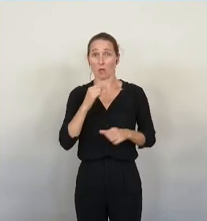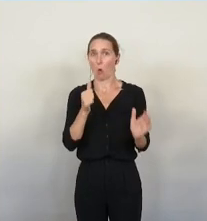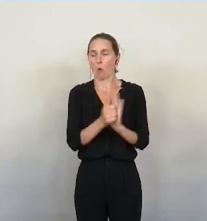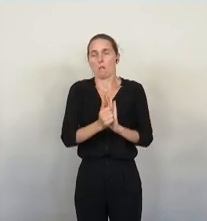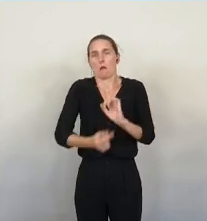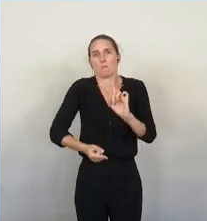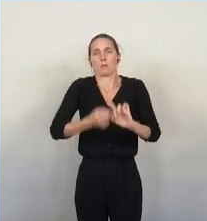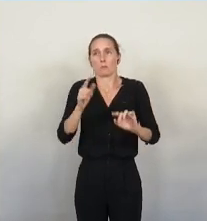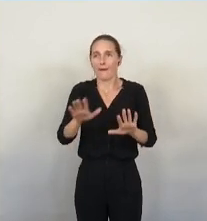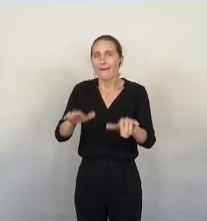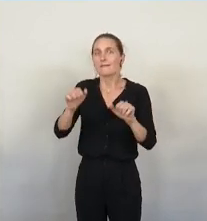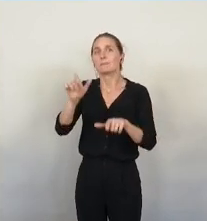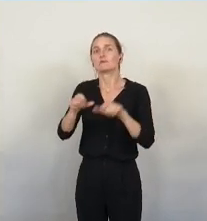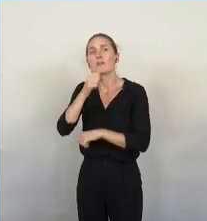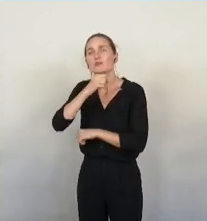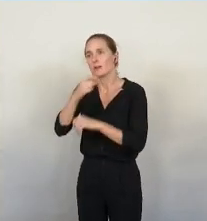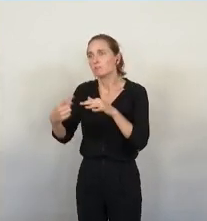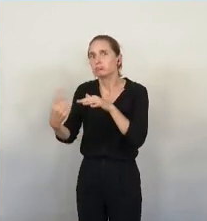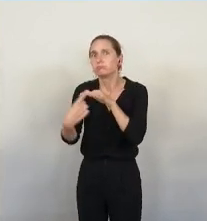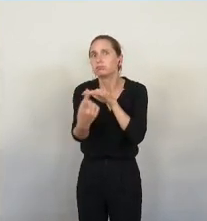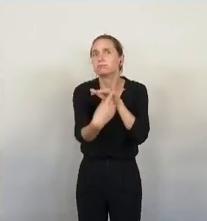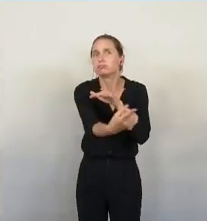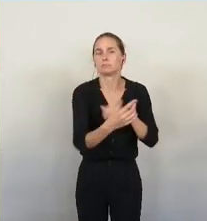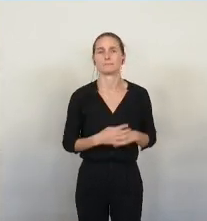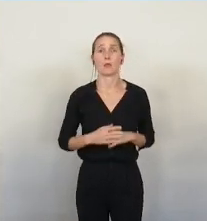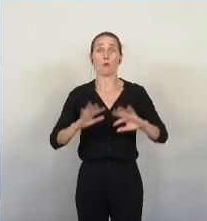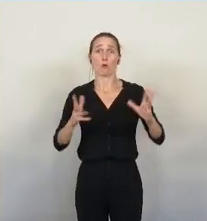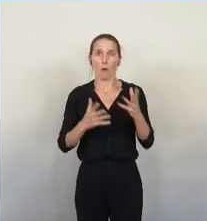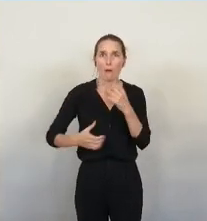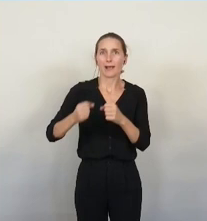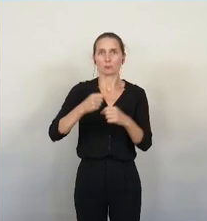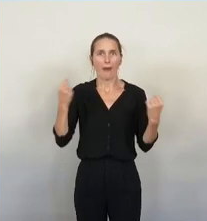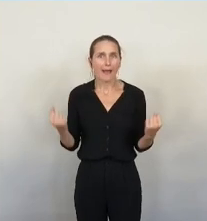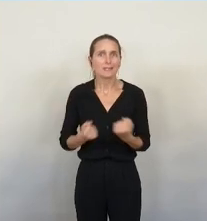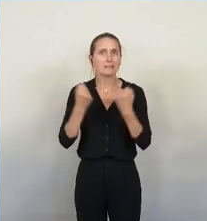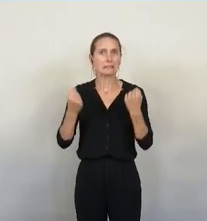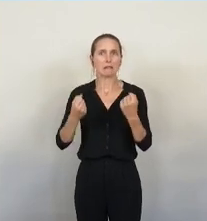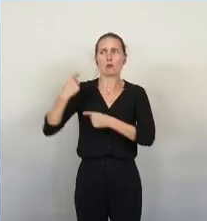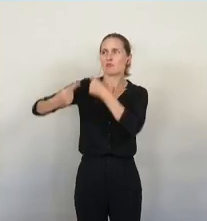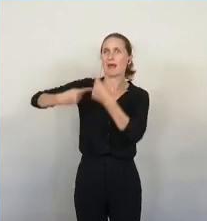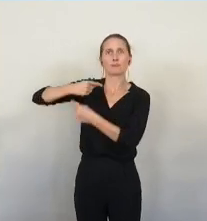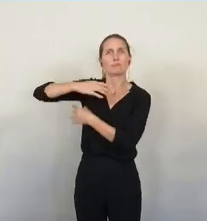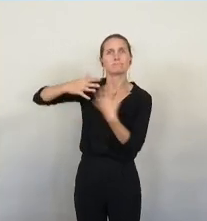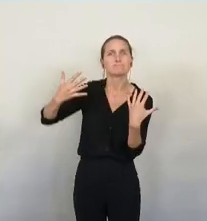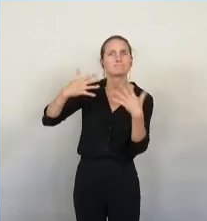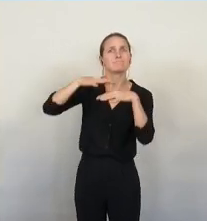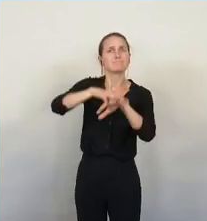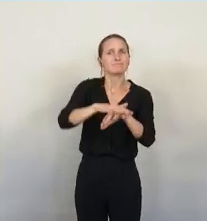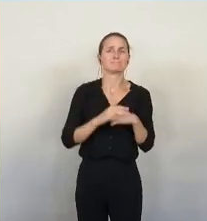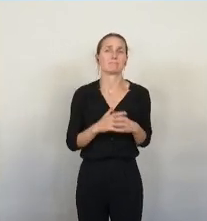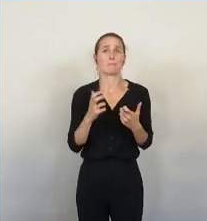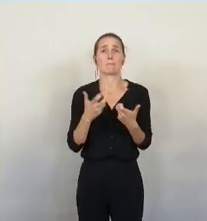la lutte contre l'isolement des aînés en accue accueillant de nombreuses activités intergénérationnelles en lien avec le pagi à Anatole France par